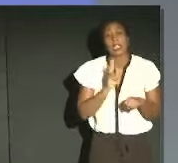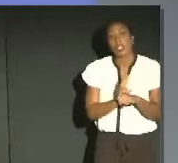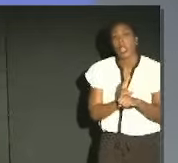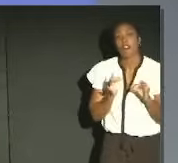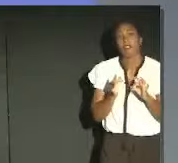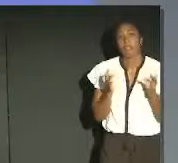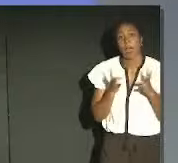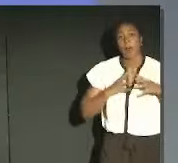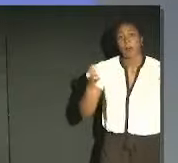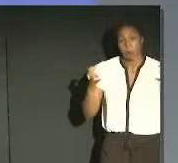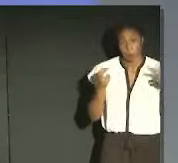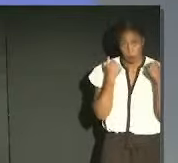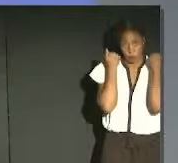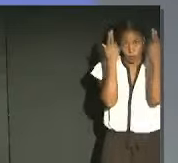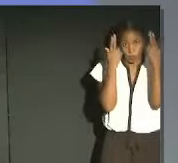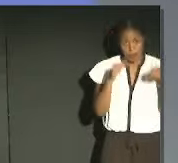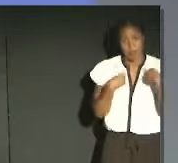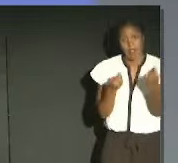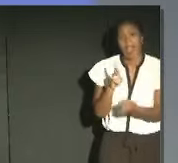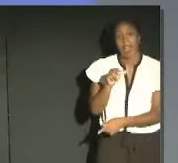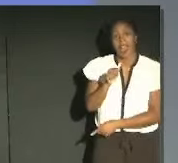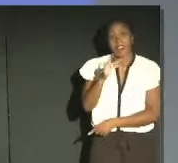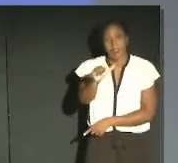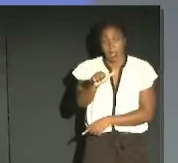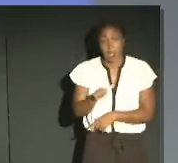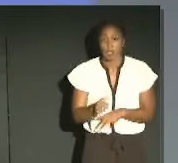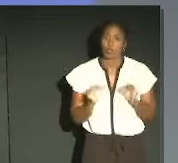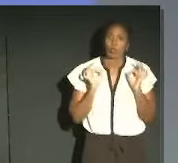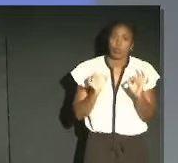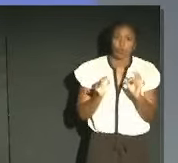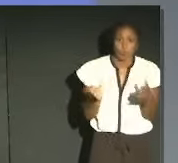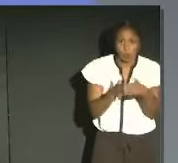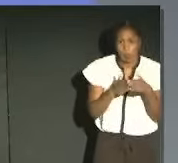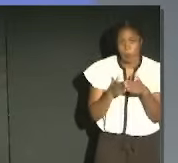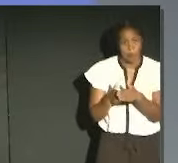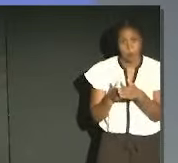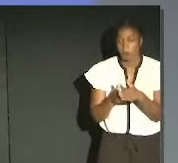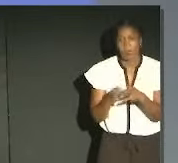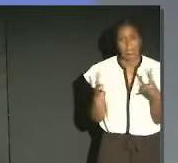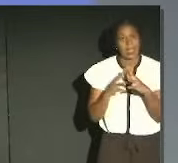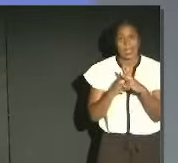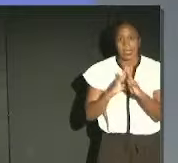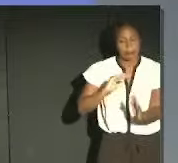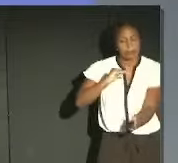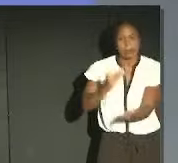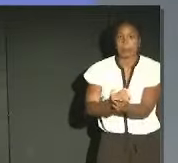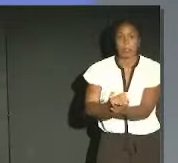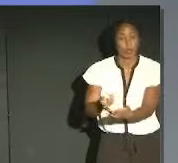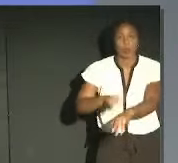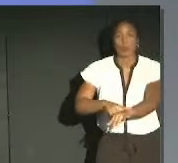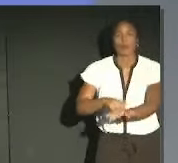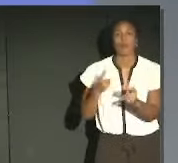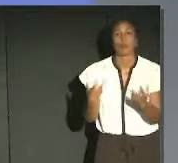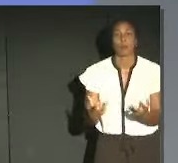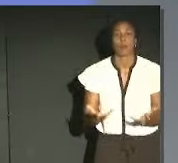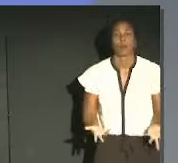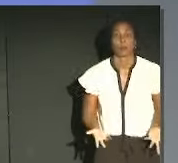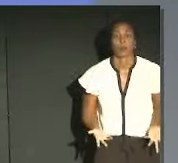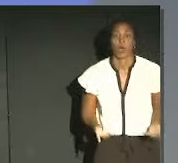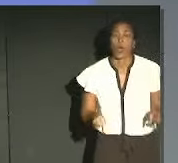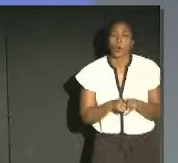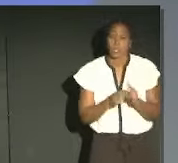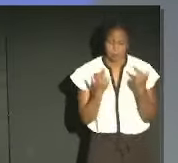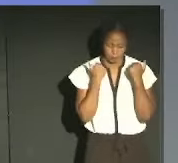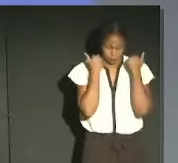parlementaires insoumis qui s'est rendu à Rafa justement pour exiger le cesser le feu immédiat et inconditionnel et toujours les